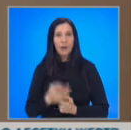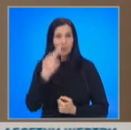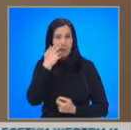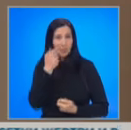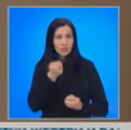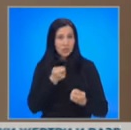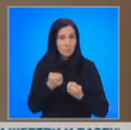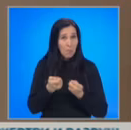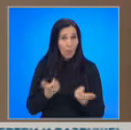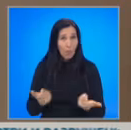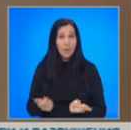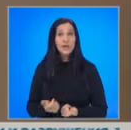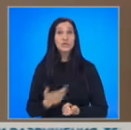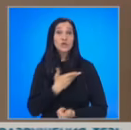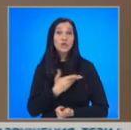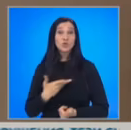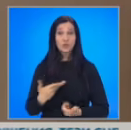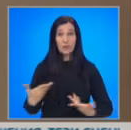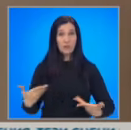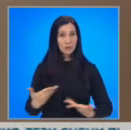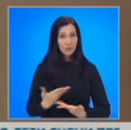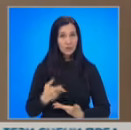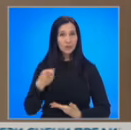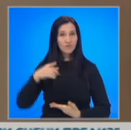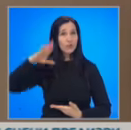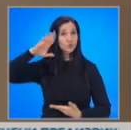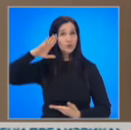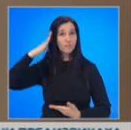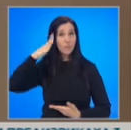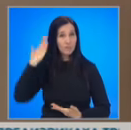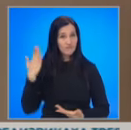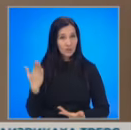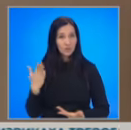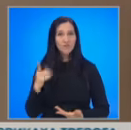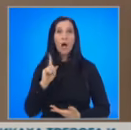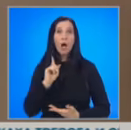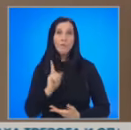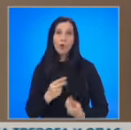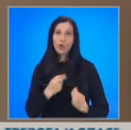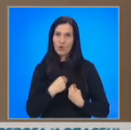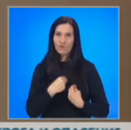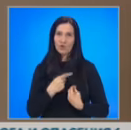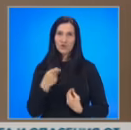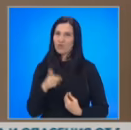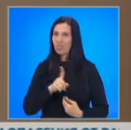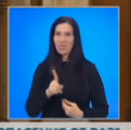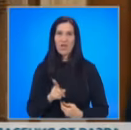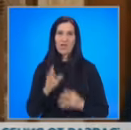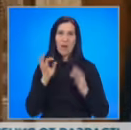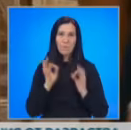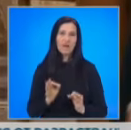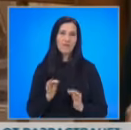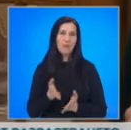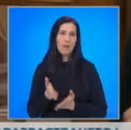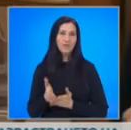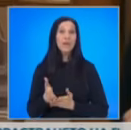спекулира с националните интереси на това служебно правителство, мога да го уверя, че той не е на прав път. С